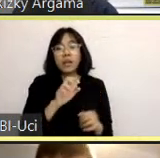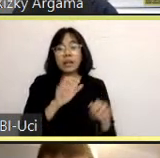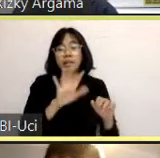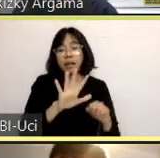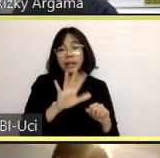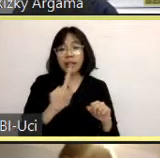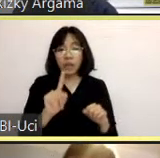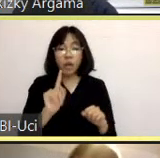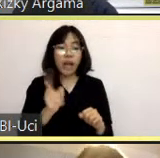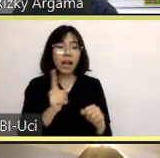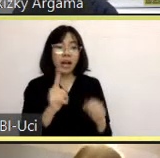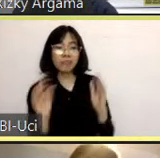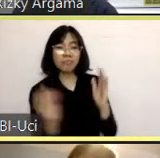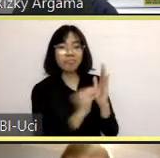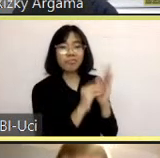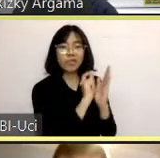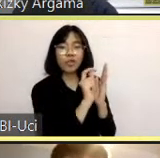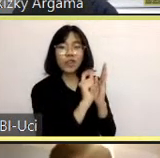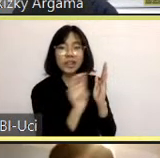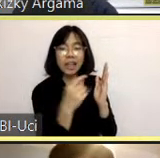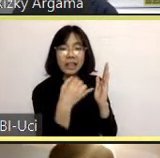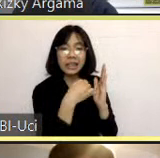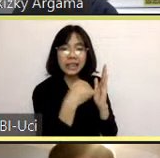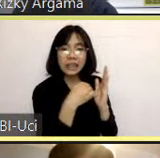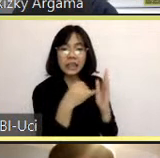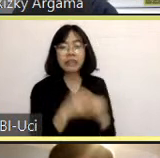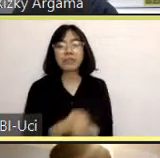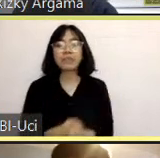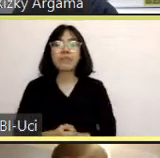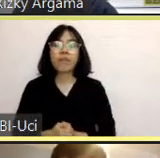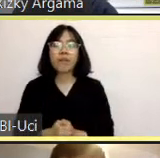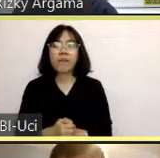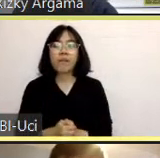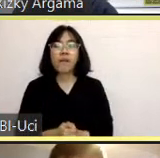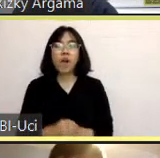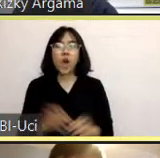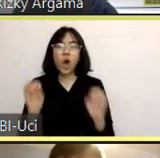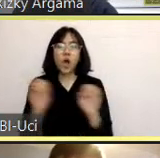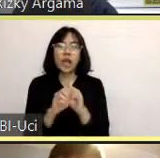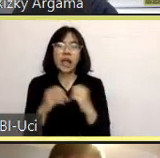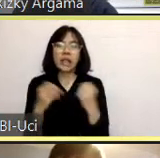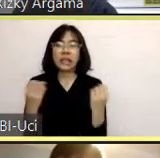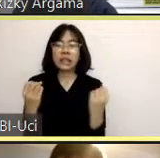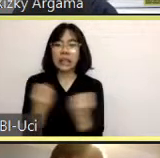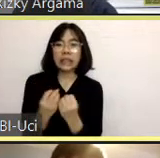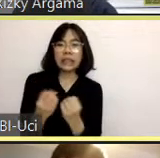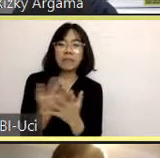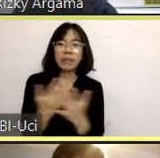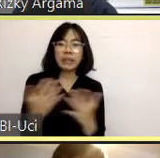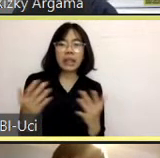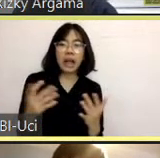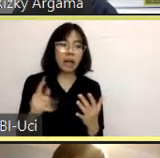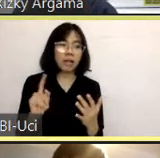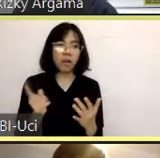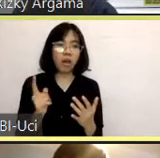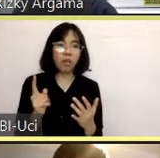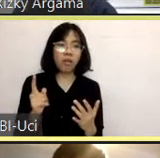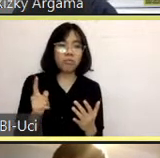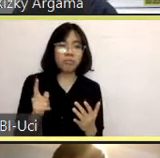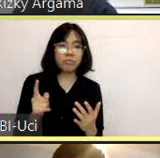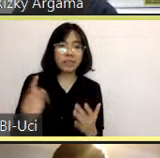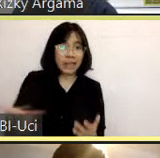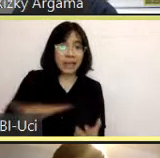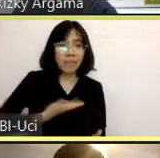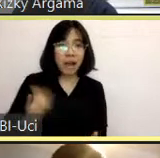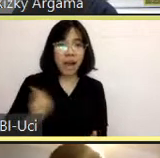mau menerima manifesto politik. Ini ditandatangani oleh Presiden Soekarno saat itu.